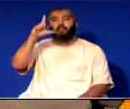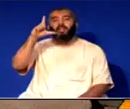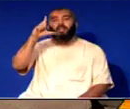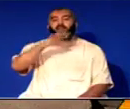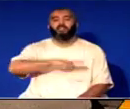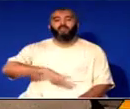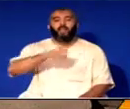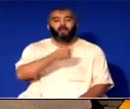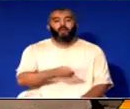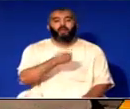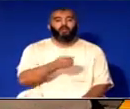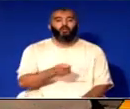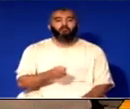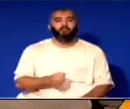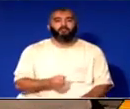وعليكم السلام ورحمة الله تعالى